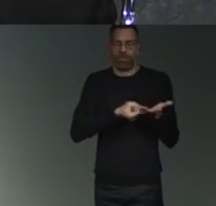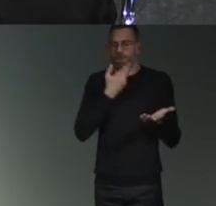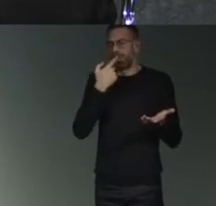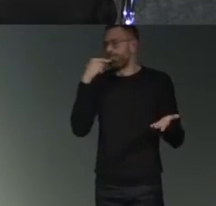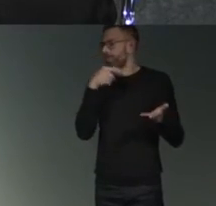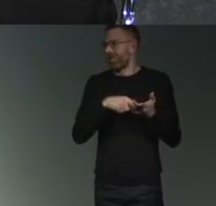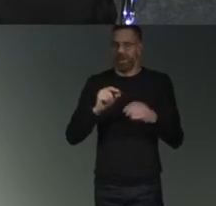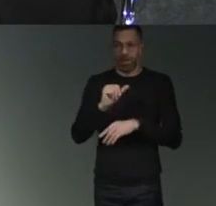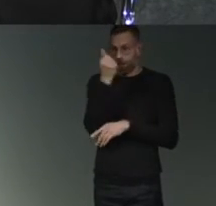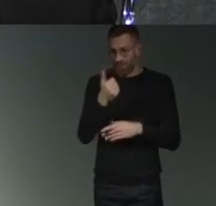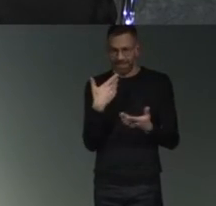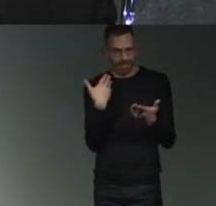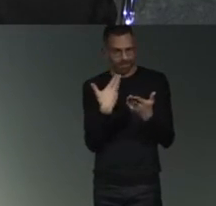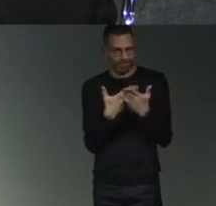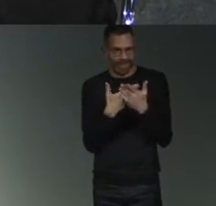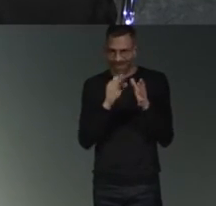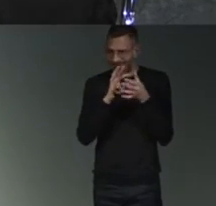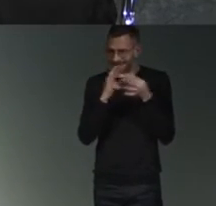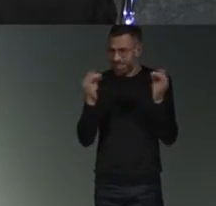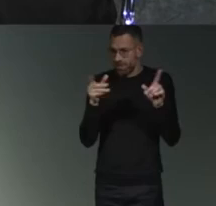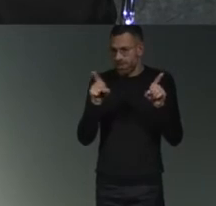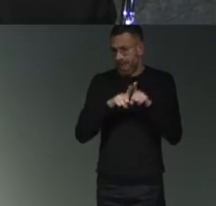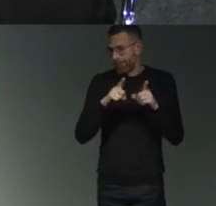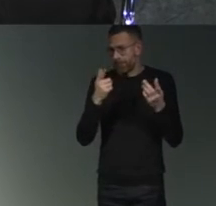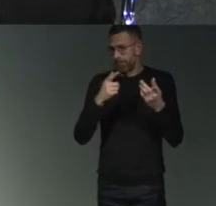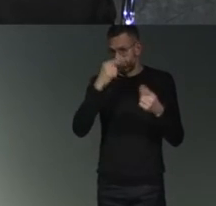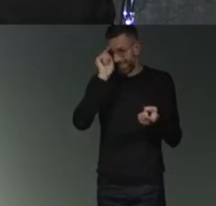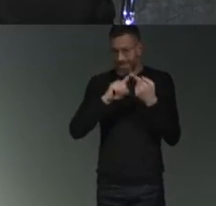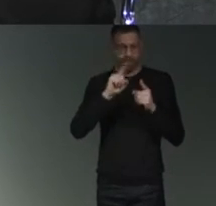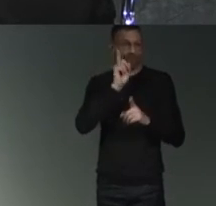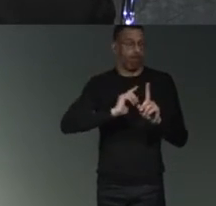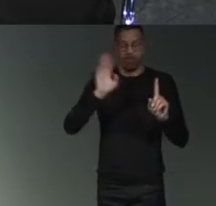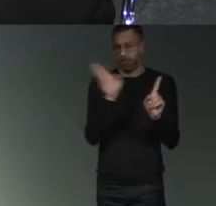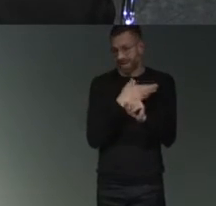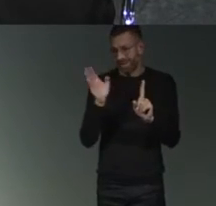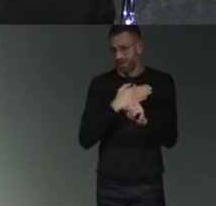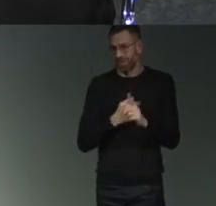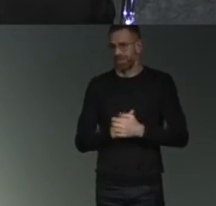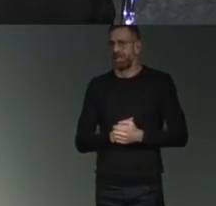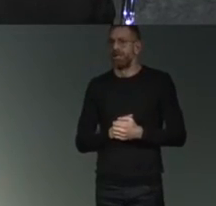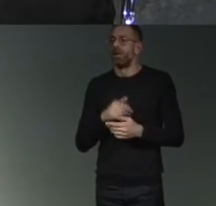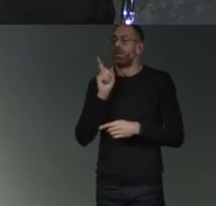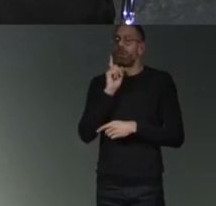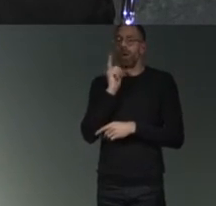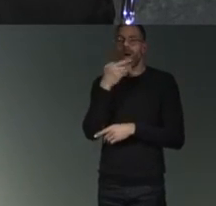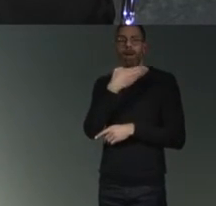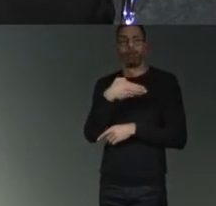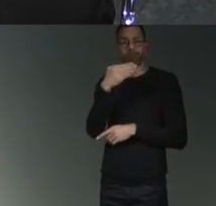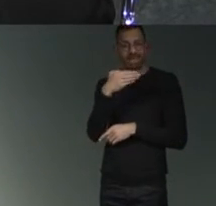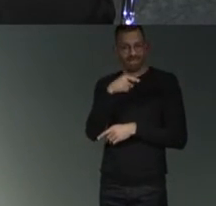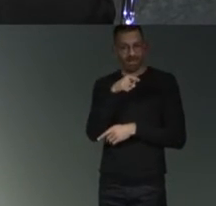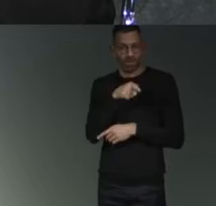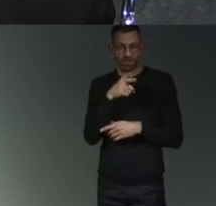déjà l'histoire d'une maltraitance féminine, puisque Mélisande est à différents